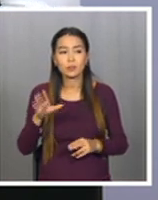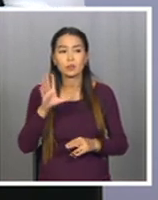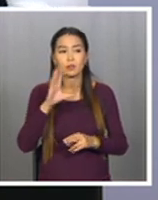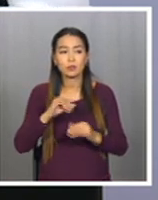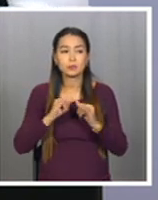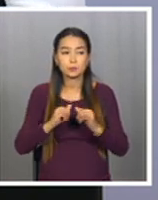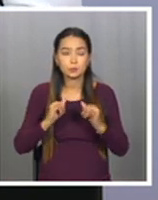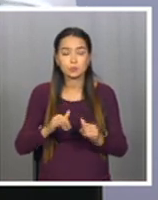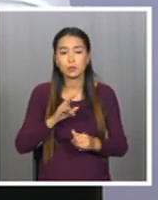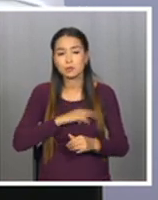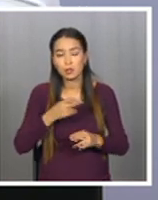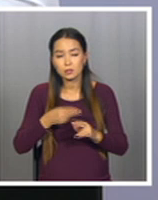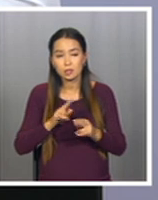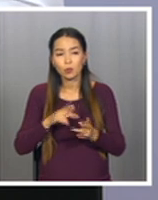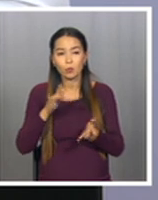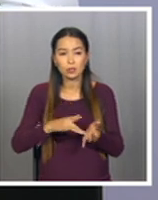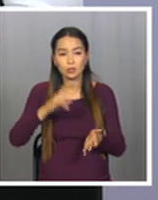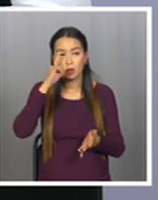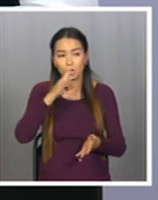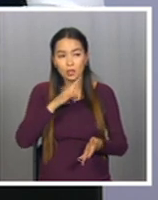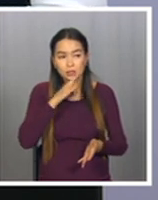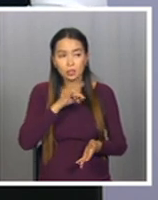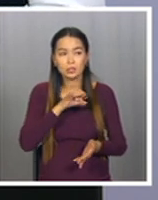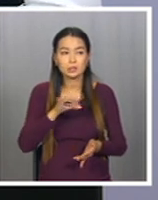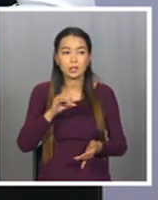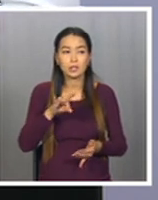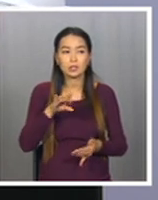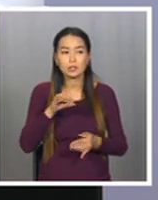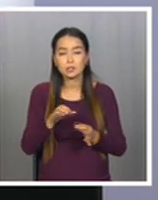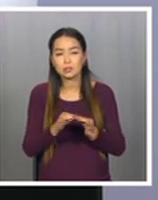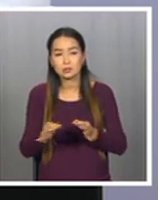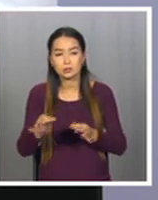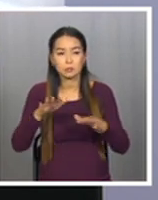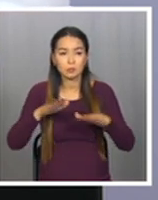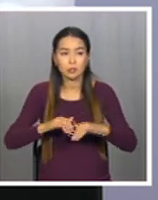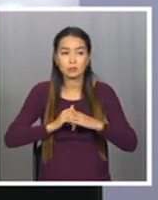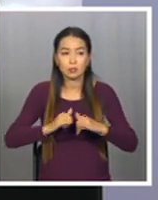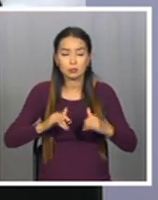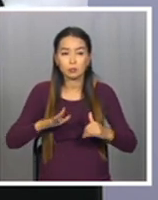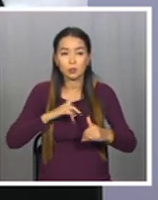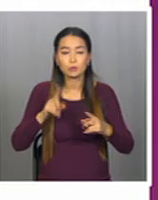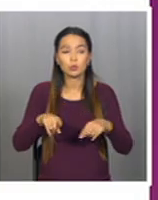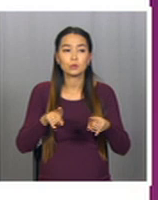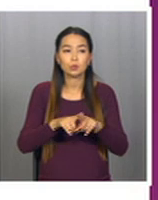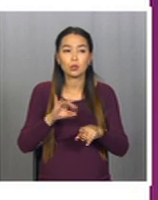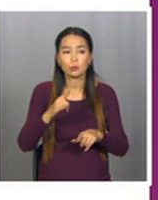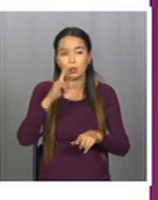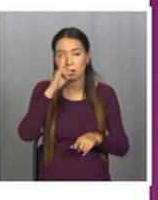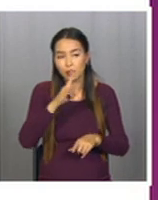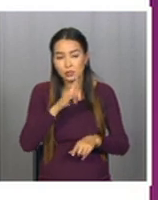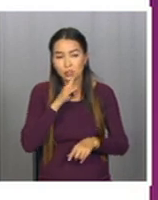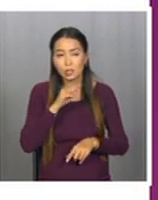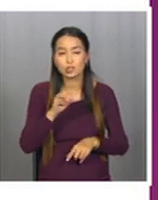жүйелері Орталық Қазақстан және Ертіс аңғарында да дамыды. Сондай-ақ, оңтүстік Қазақстан, Жетісу